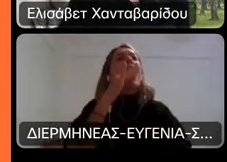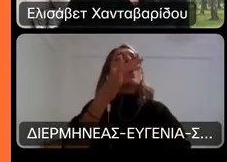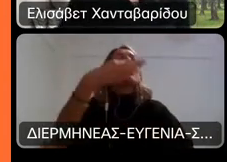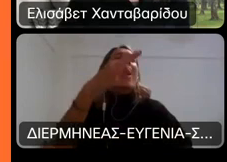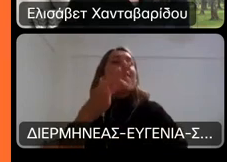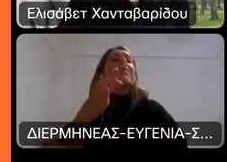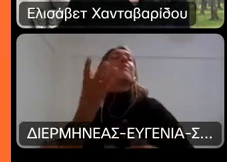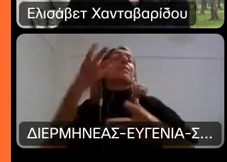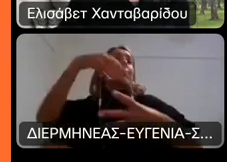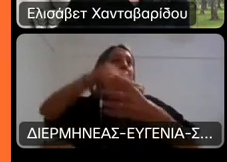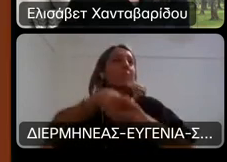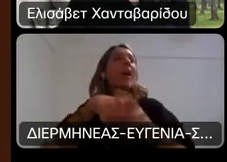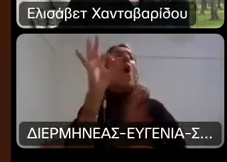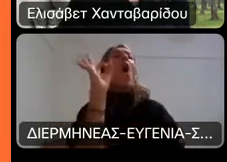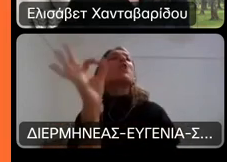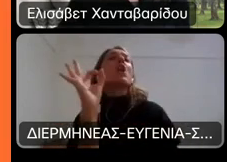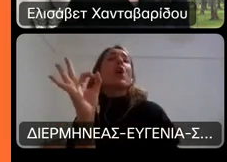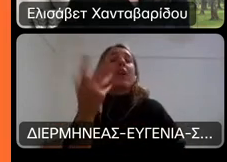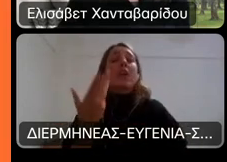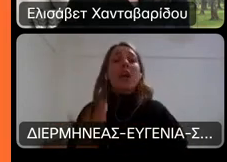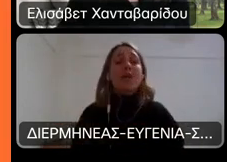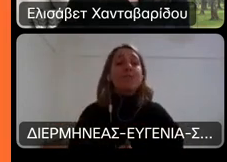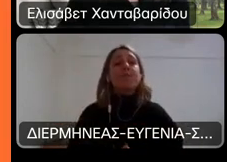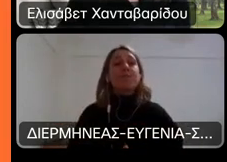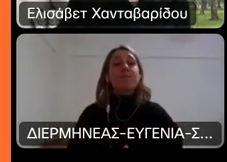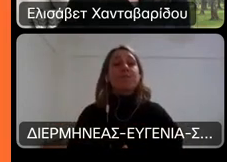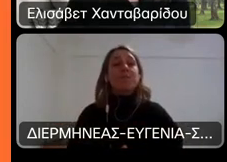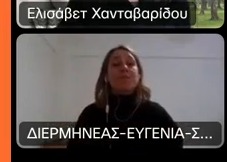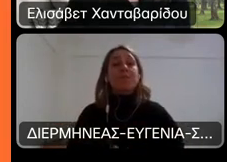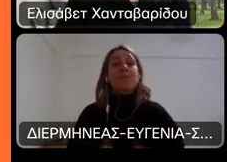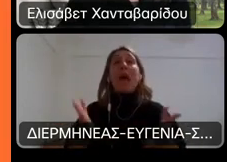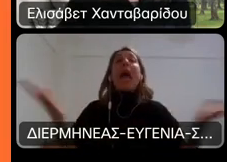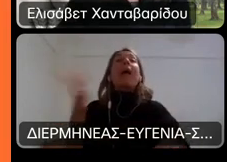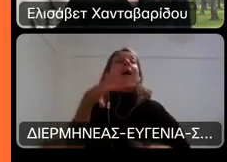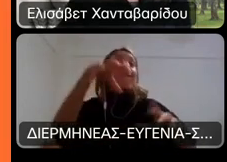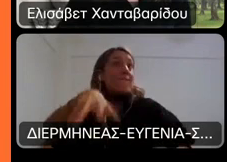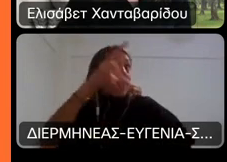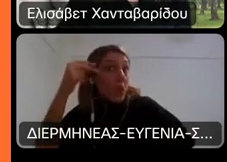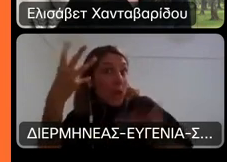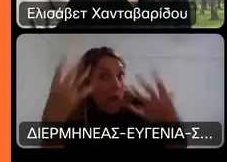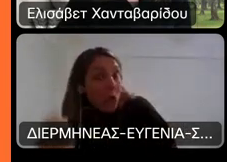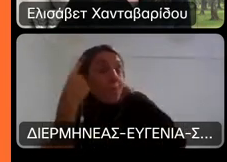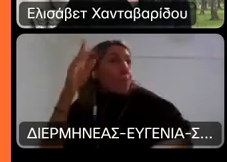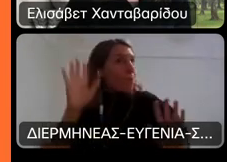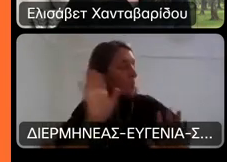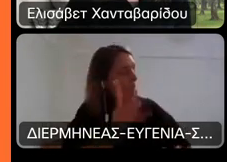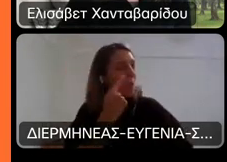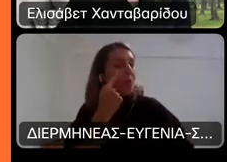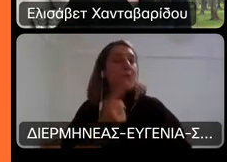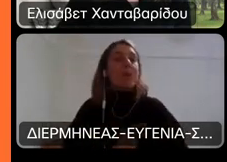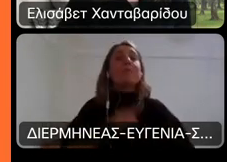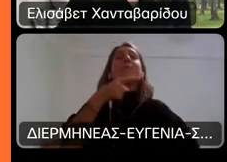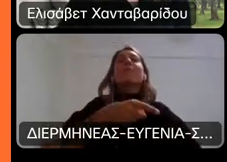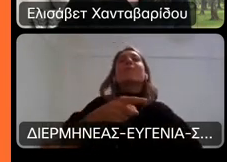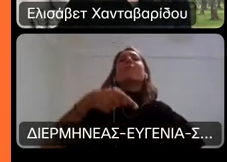αν υπάρχει στις βιβλιοθήκες. Ξεκινάω με κάποια εργαλεία που χρησιμοποιούμε στο